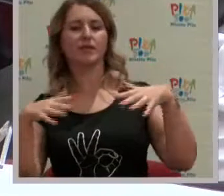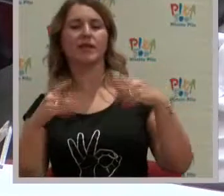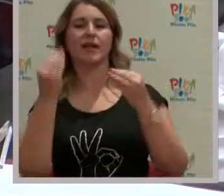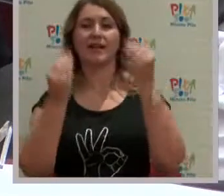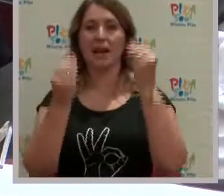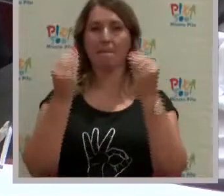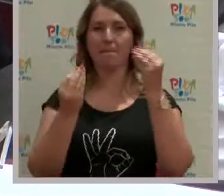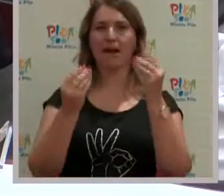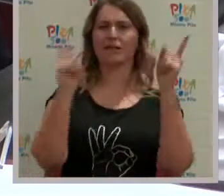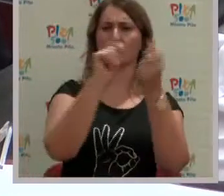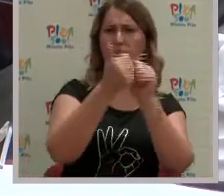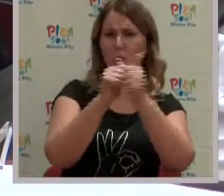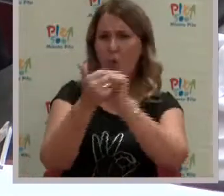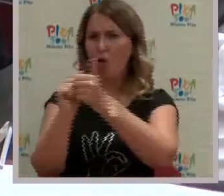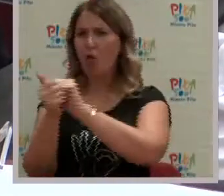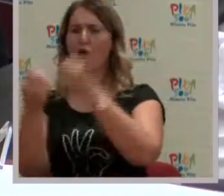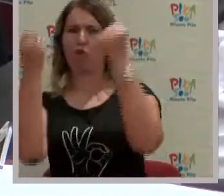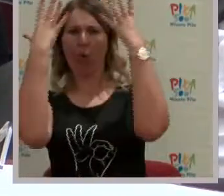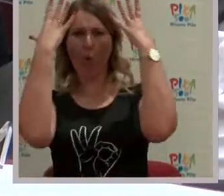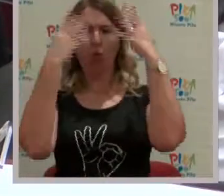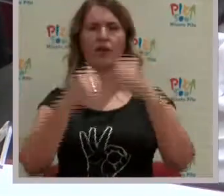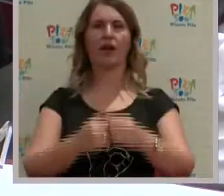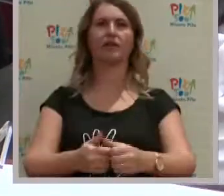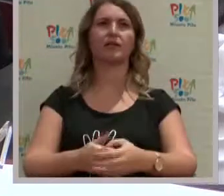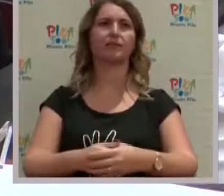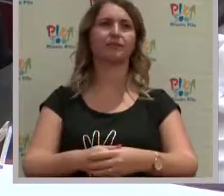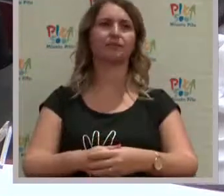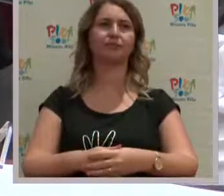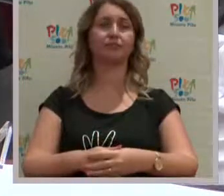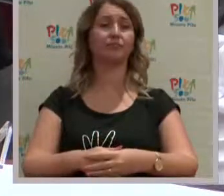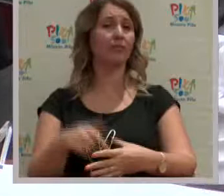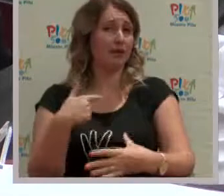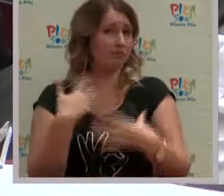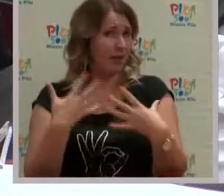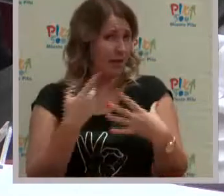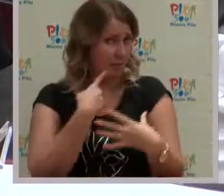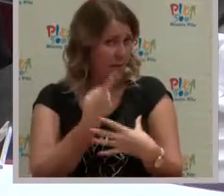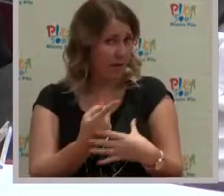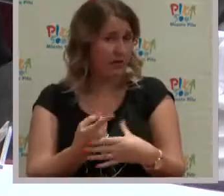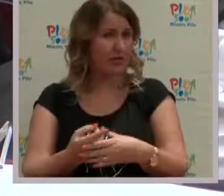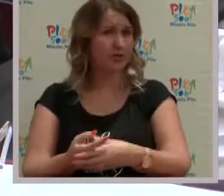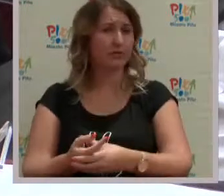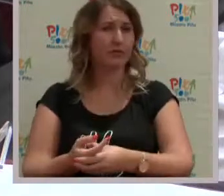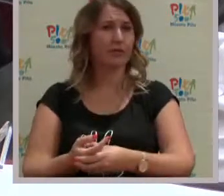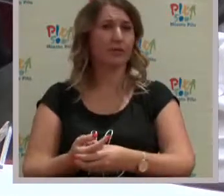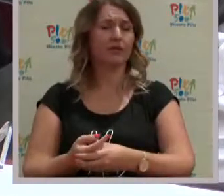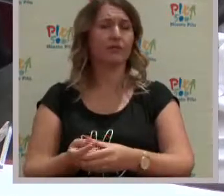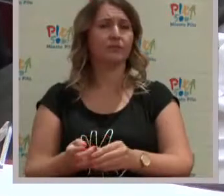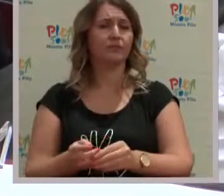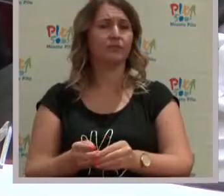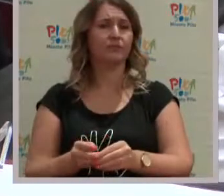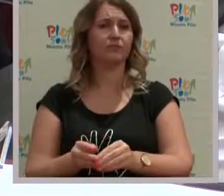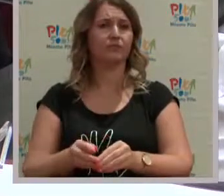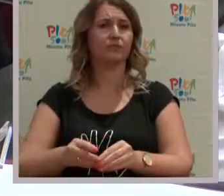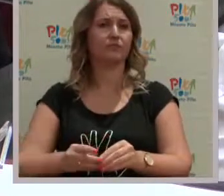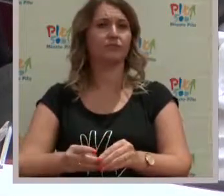rekreacyjnych, kulturalnych, małych form, dużych form. Ja szczególnie chciałam zwrócić uwagę, co wynika z tego,